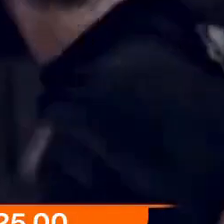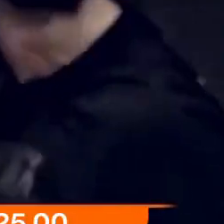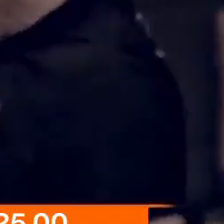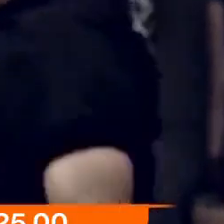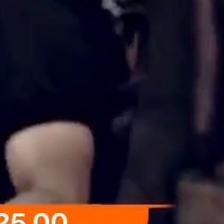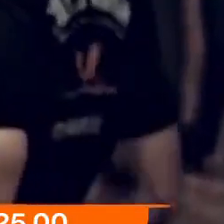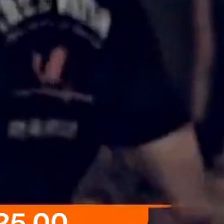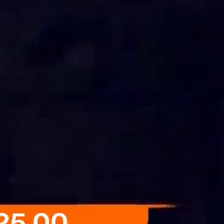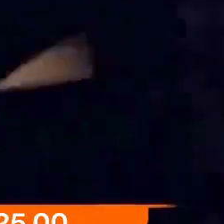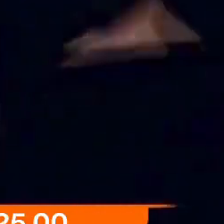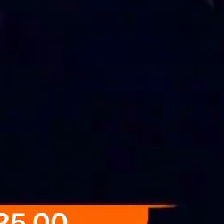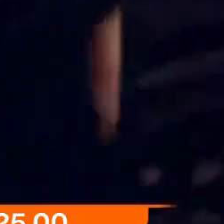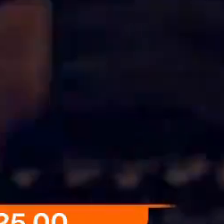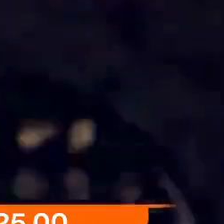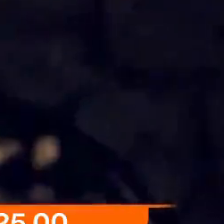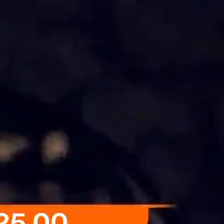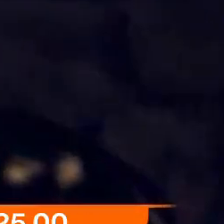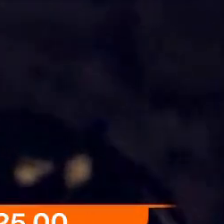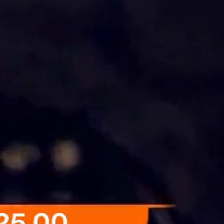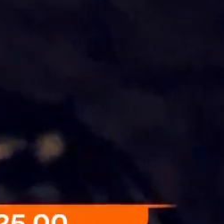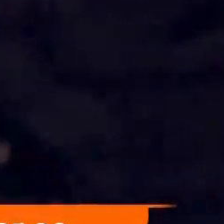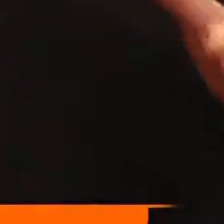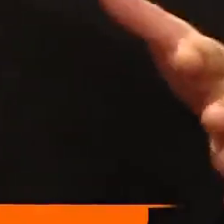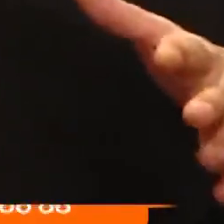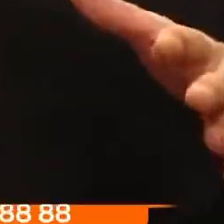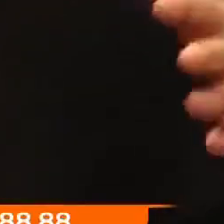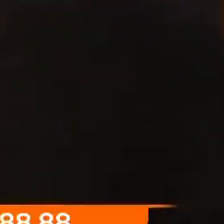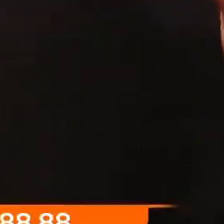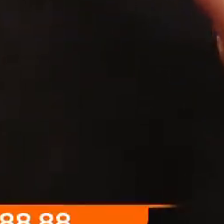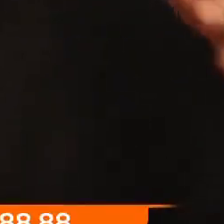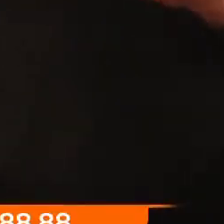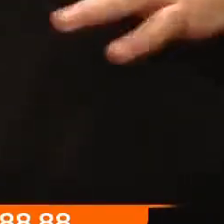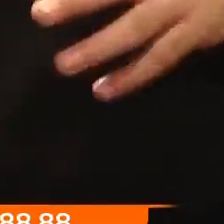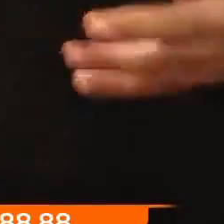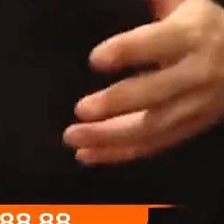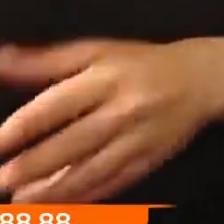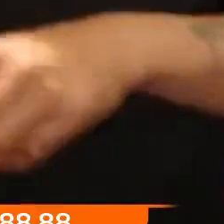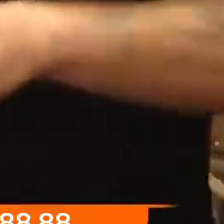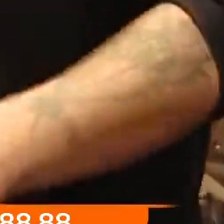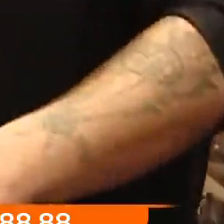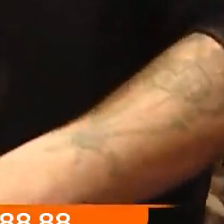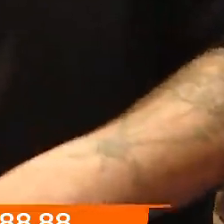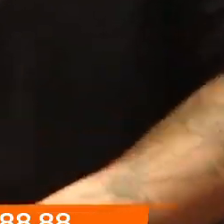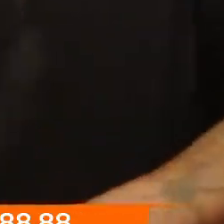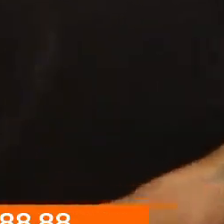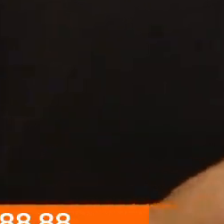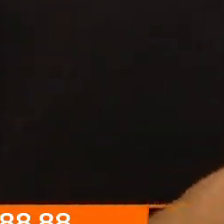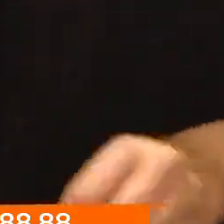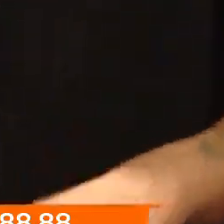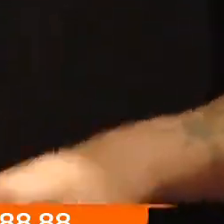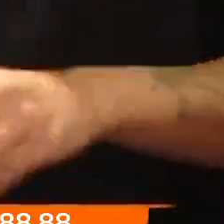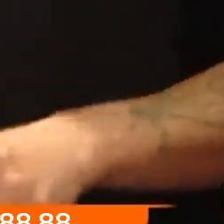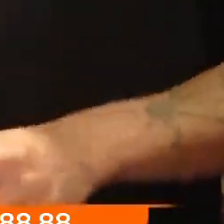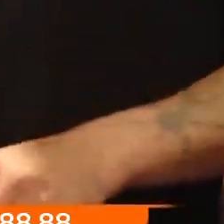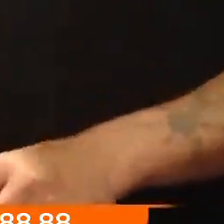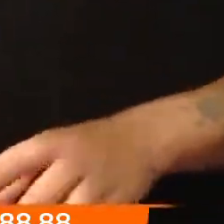Aynı gerçek gibi ama yapanlara göre hepsi bir dans. Dans gibi bu, partnerli. Bir hani aslında tango gibi, mesela birinin ayağını bastığı yere diğerinin